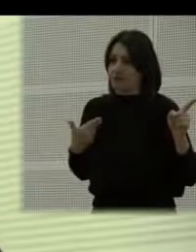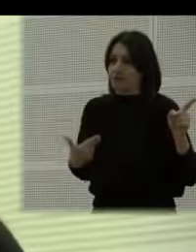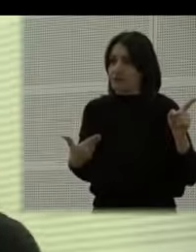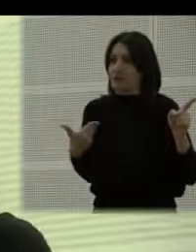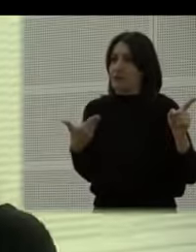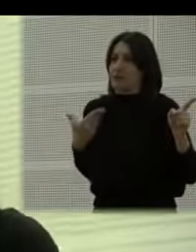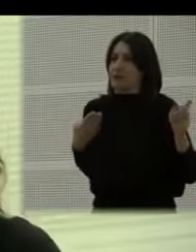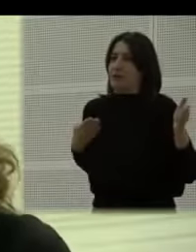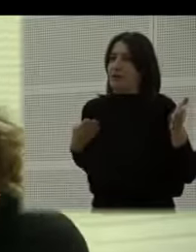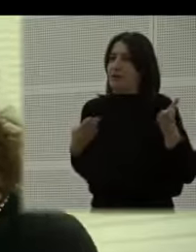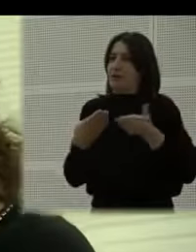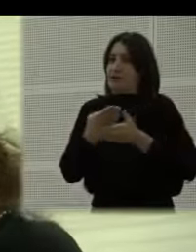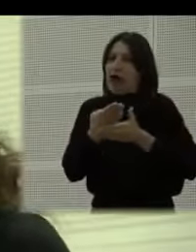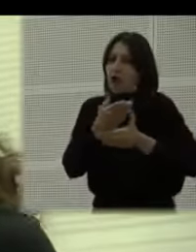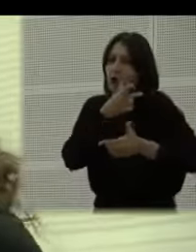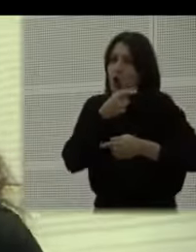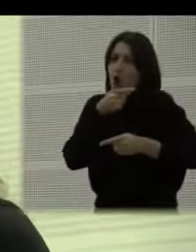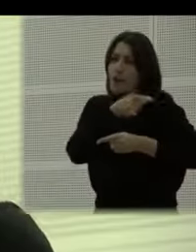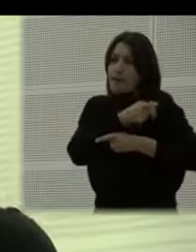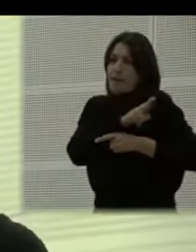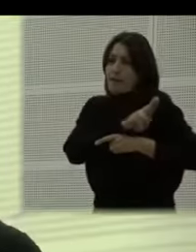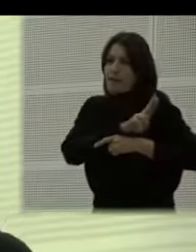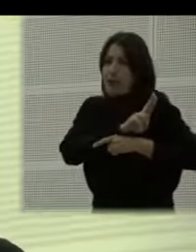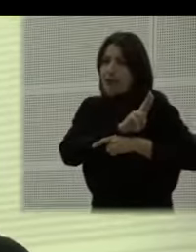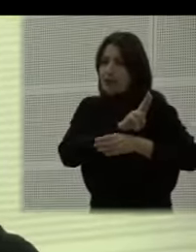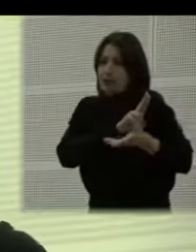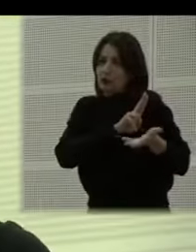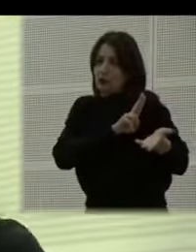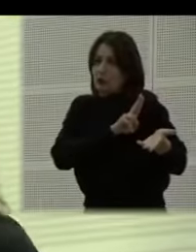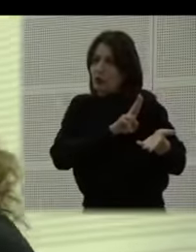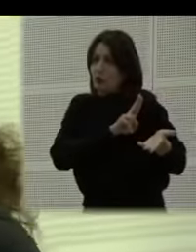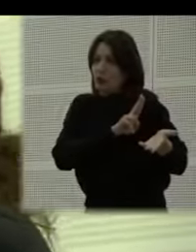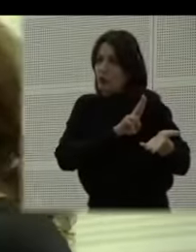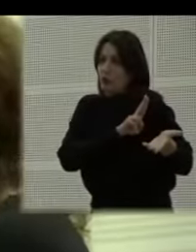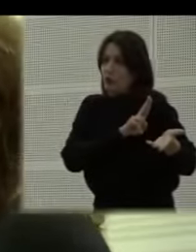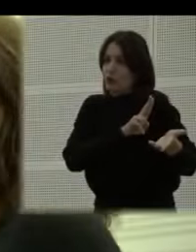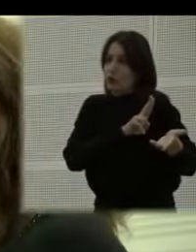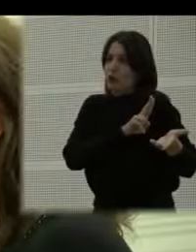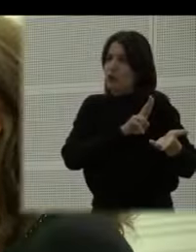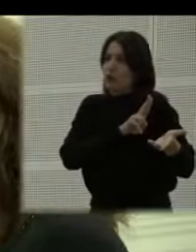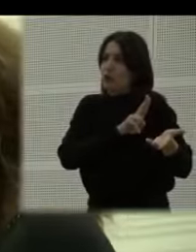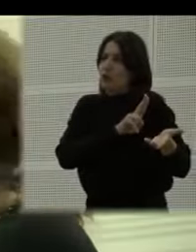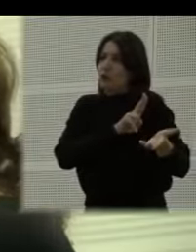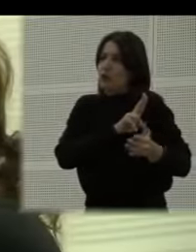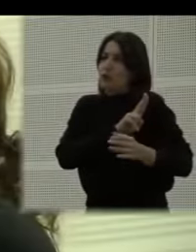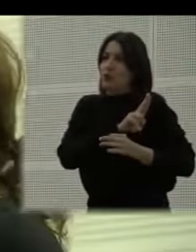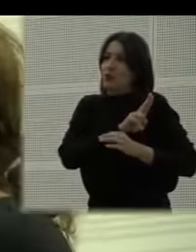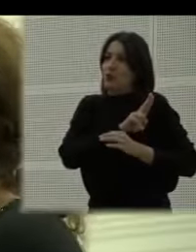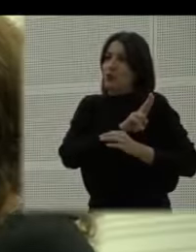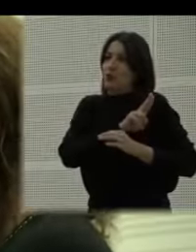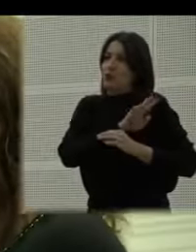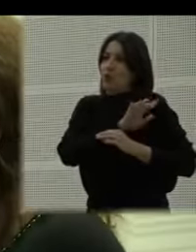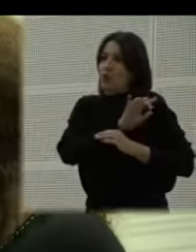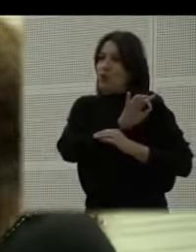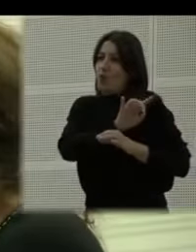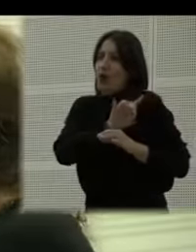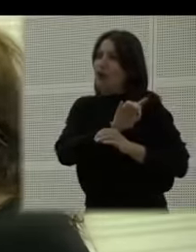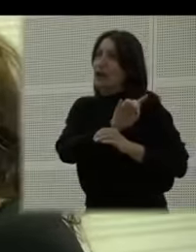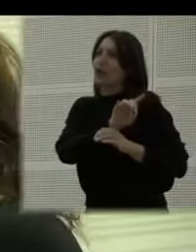vado nel bagno delle donne, tranne quando incontro ogni tanto qualcuna che mi fa, tipo la